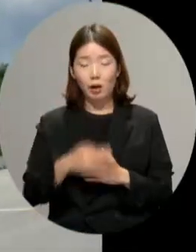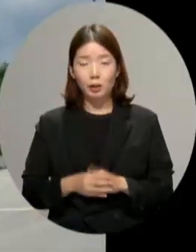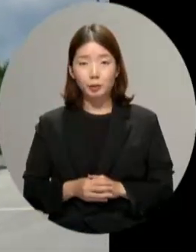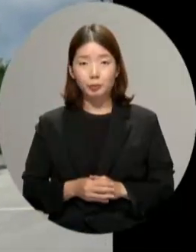전망입니다